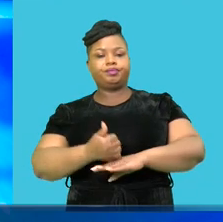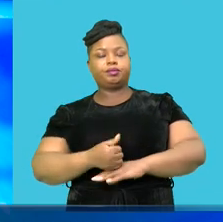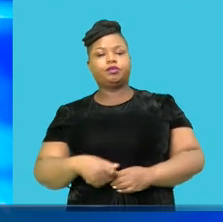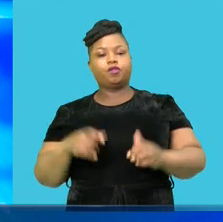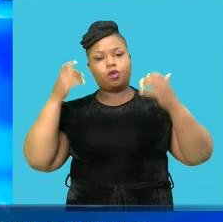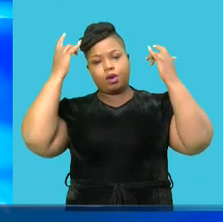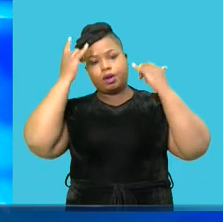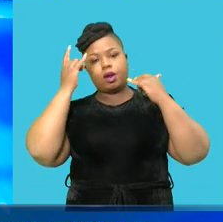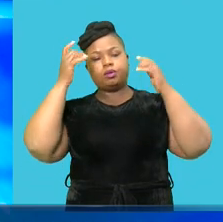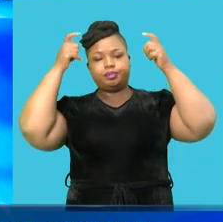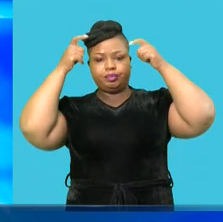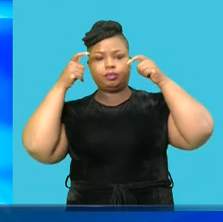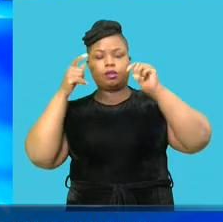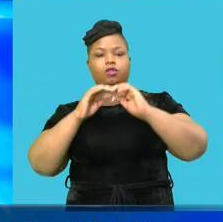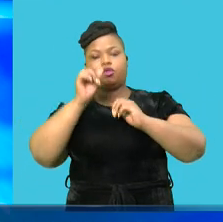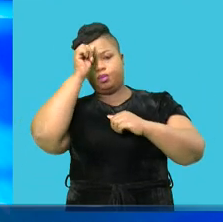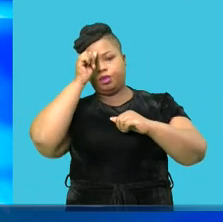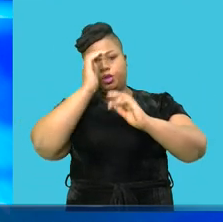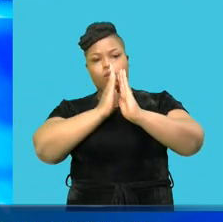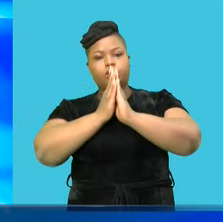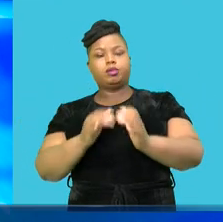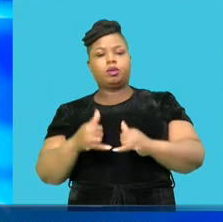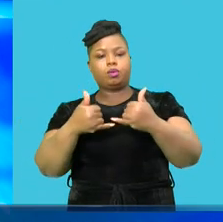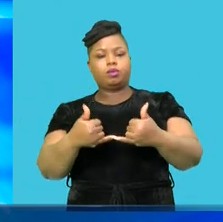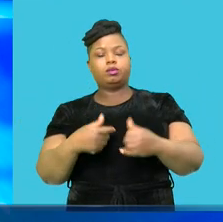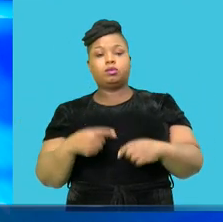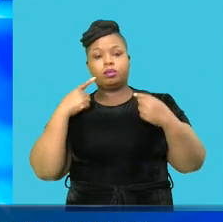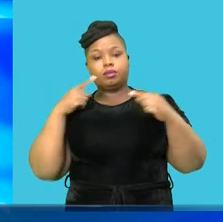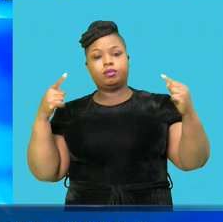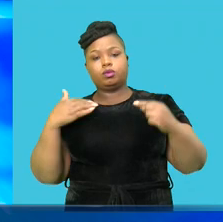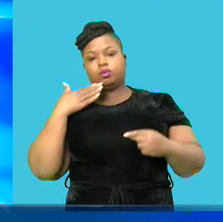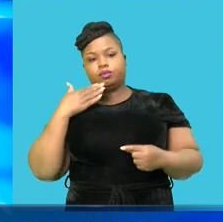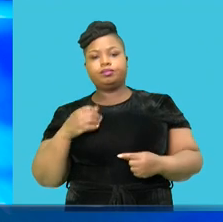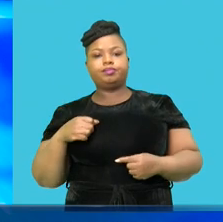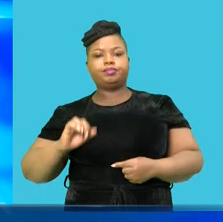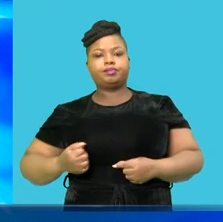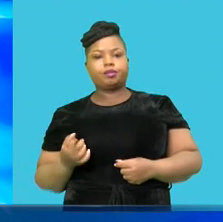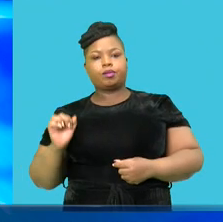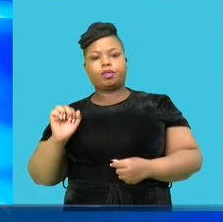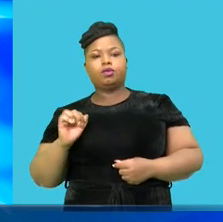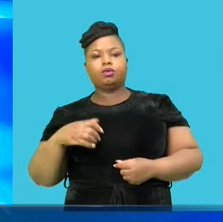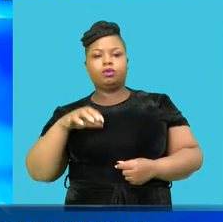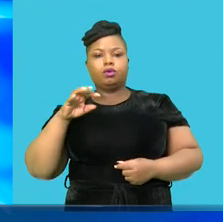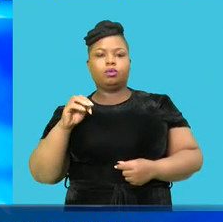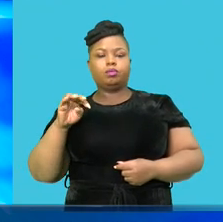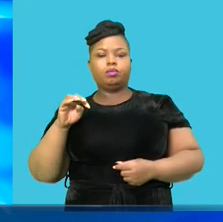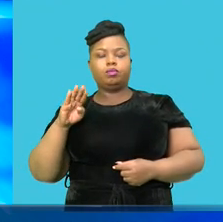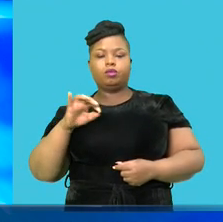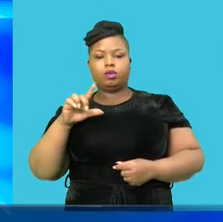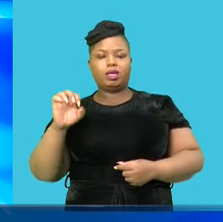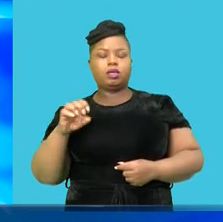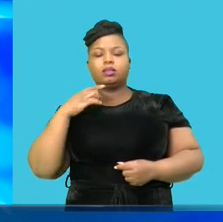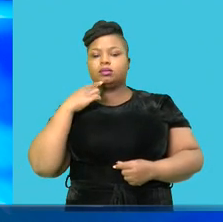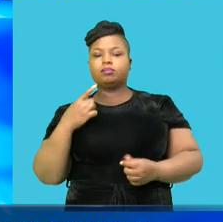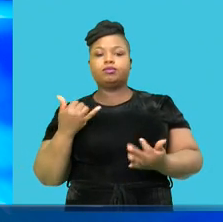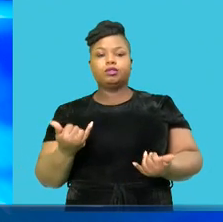emva kwedabi lomhlaza wemiphunga oku kungqinwe ngumyeni wakhe uBishop Mpendulo Nkambula kwingxelo ekhutshwe ebutsheni banamhlanje